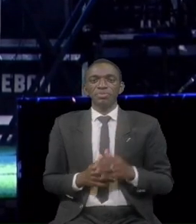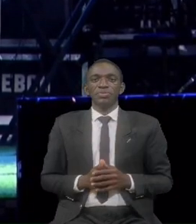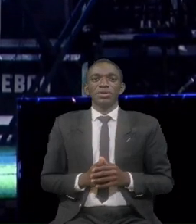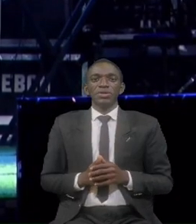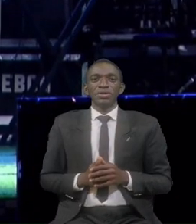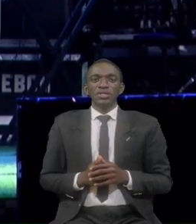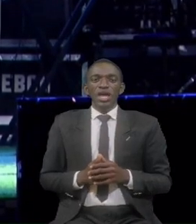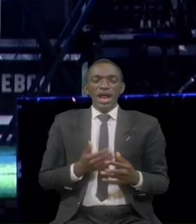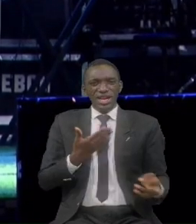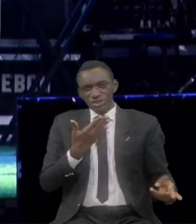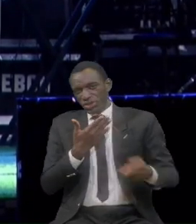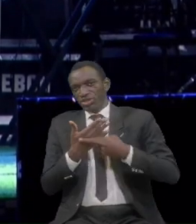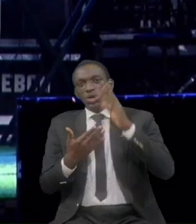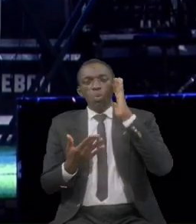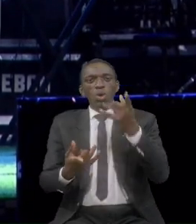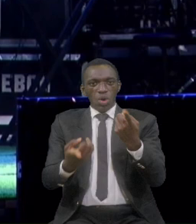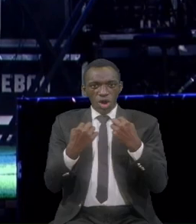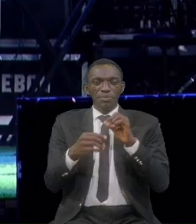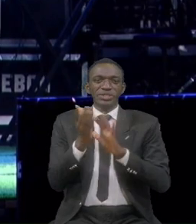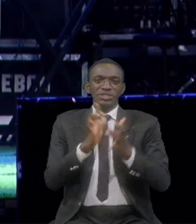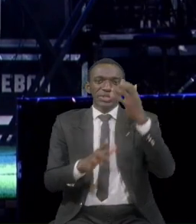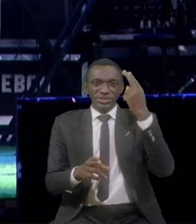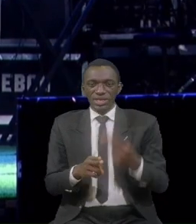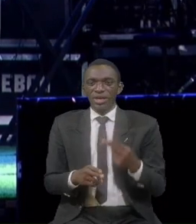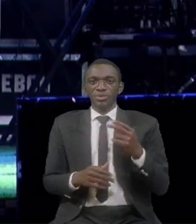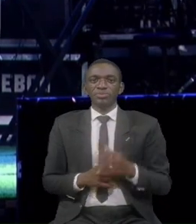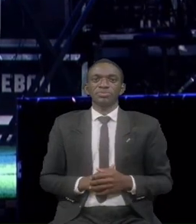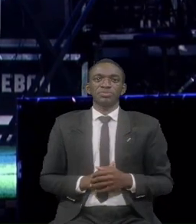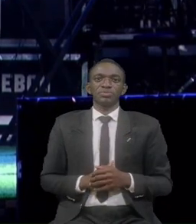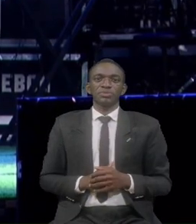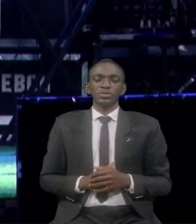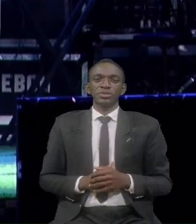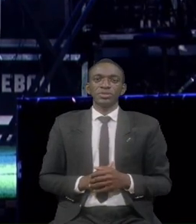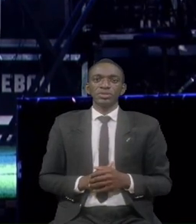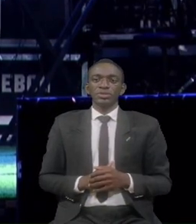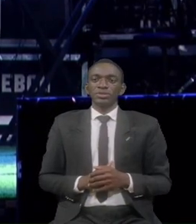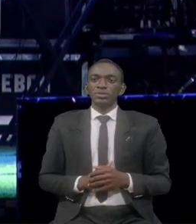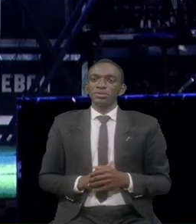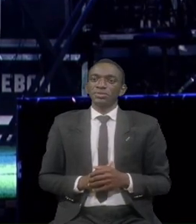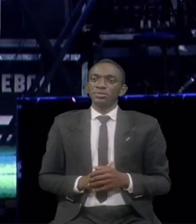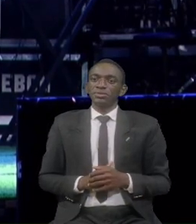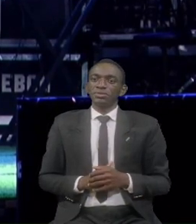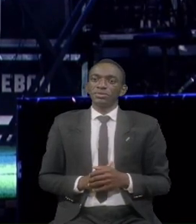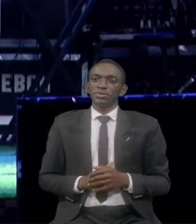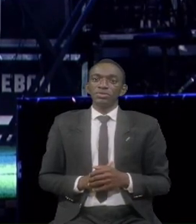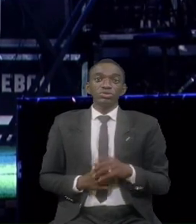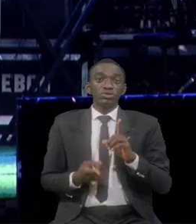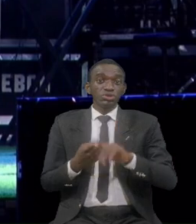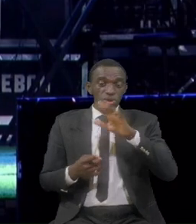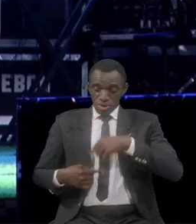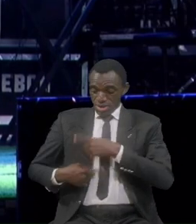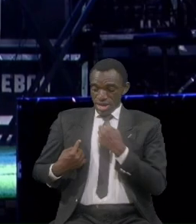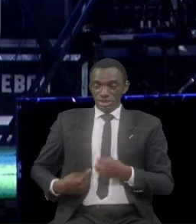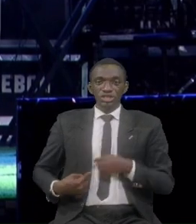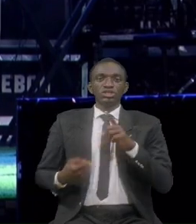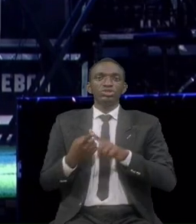will come. Ang pagpasikuli mo abot. To your heart. Ya sa imong kasing-kasing. To your soul. Sa imong kalag. To your